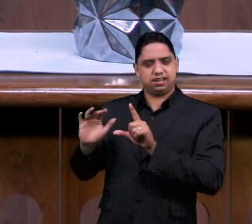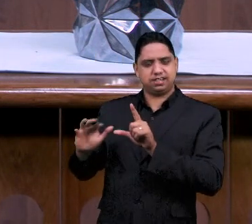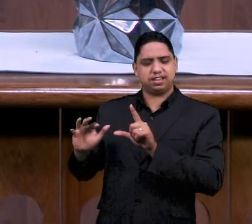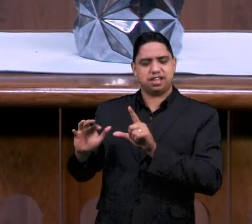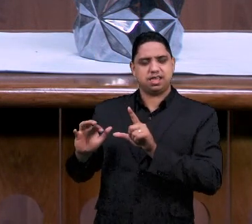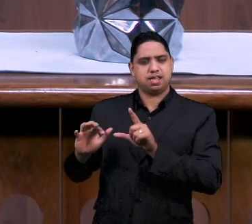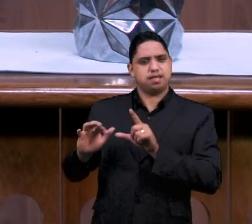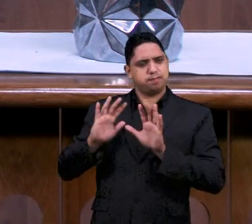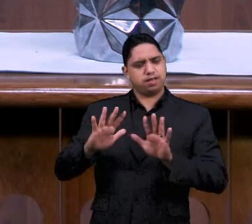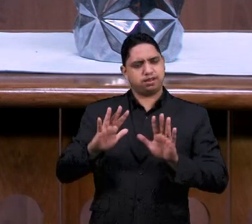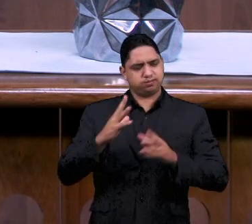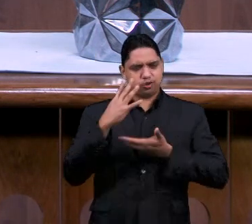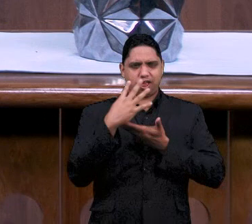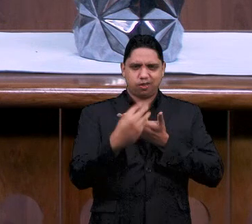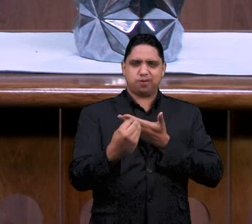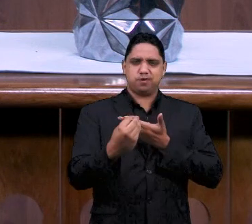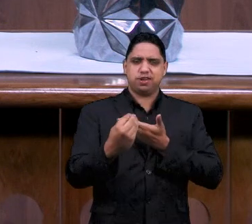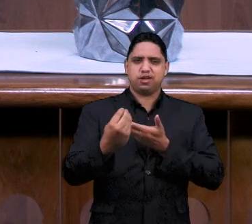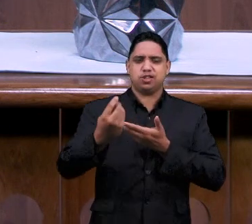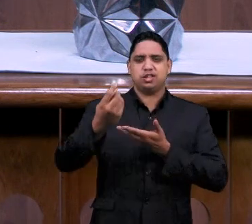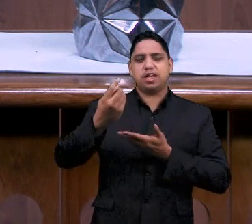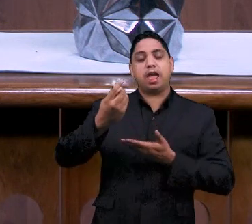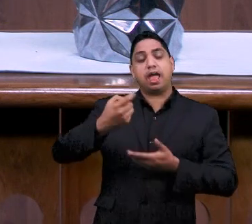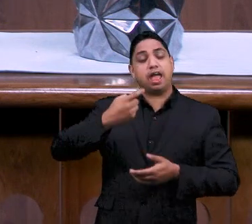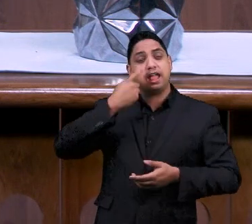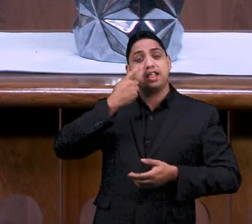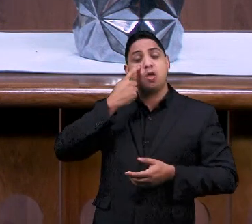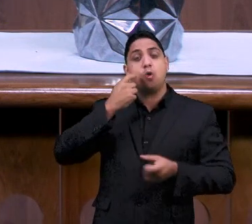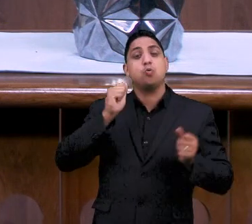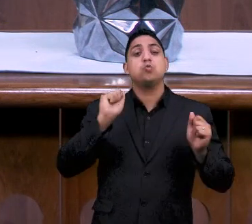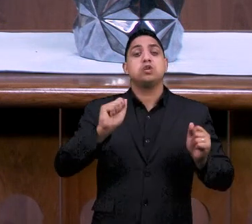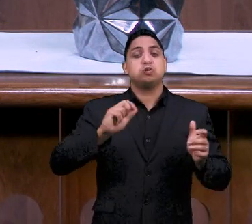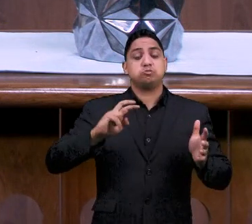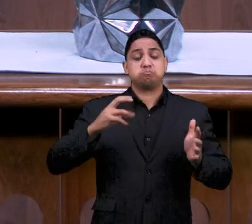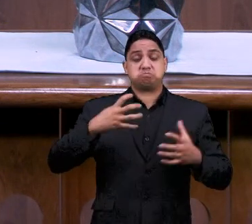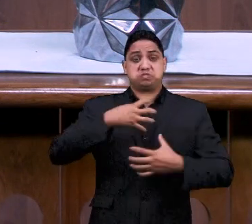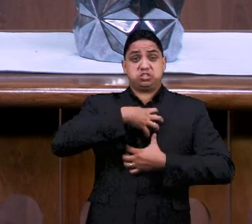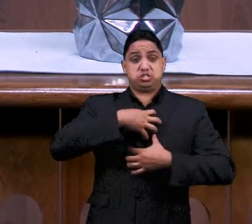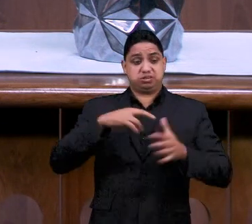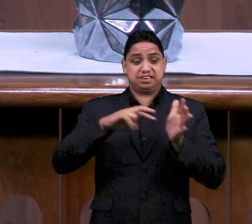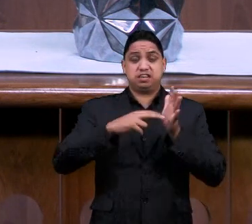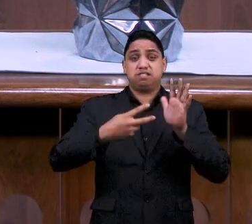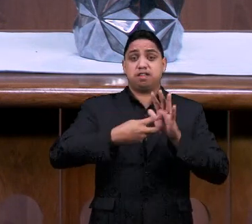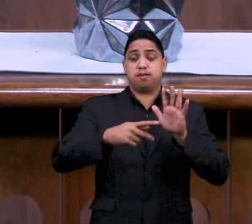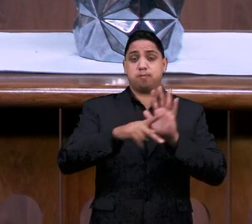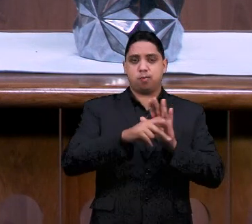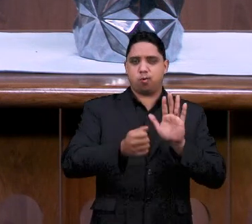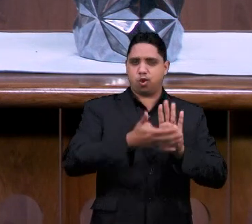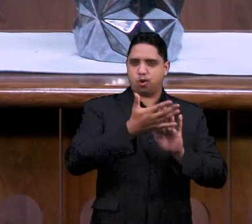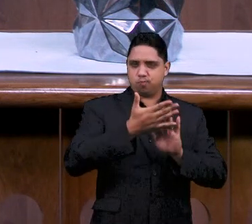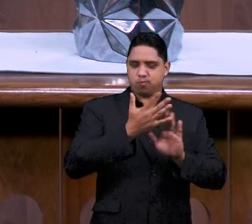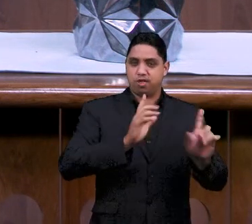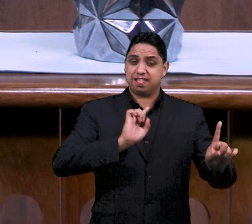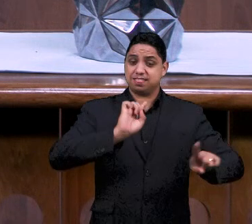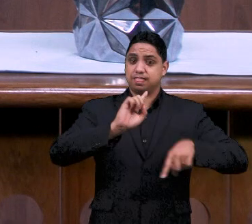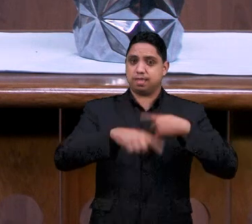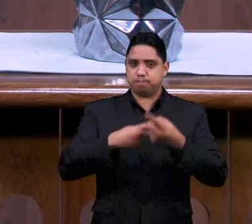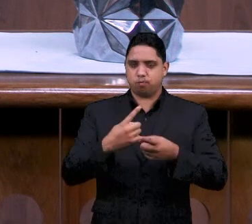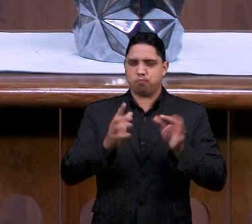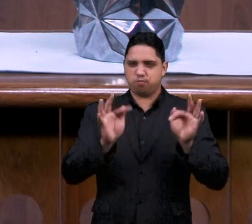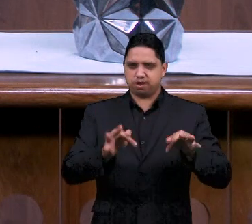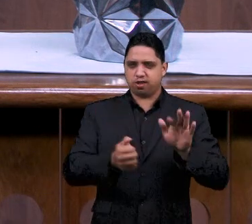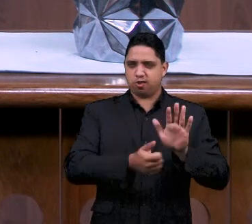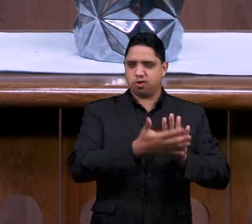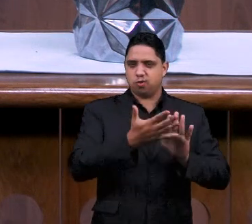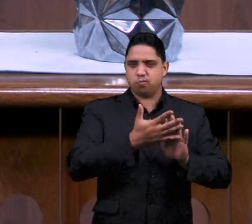l'écran. Soyez attentifs au message que cette louange vous apporte. Et dans la séquence de la louange, nous